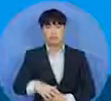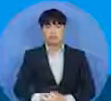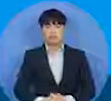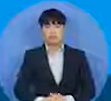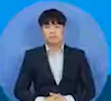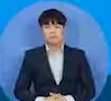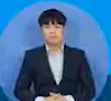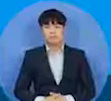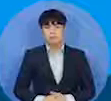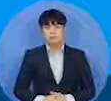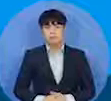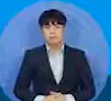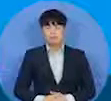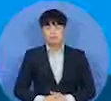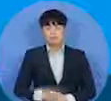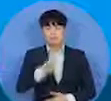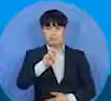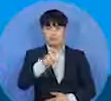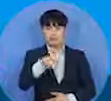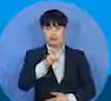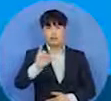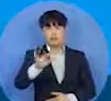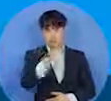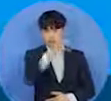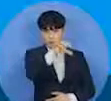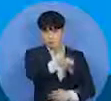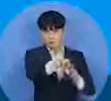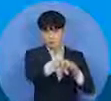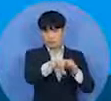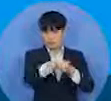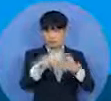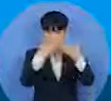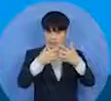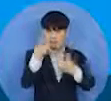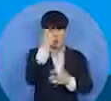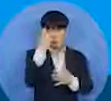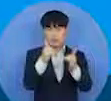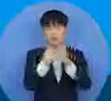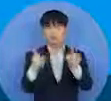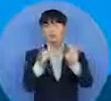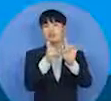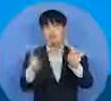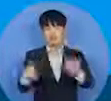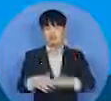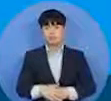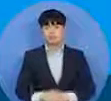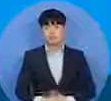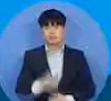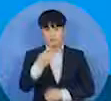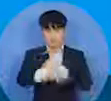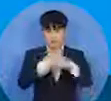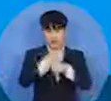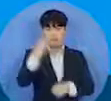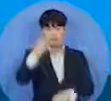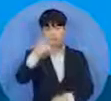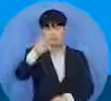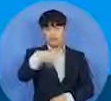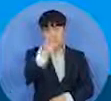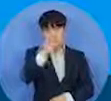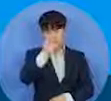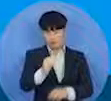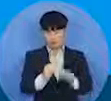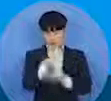풍세면 돈마루 1길입니다. 메인테크에서 머신닝센터 조작원 1명을 모집합니다. 임금은